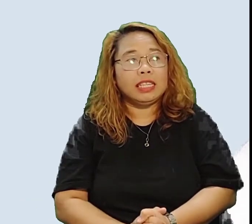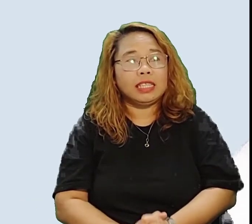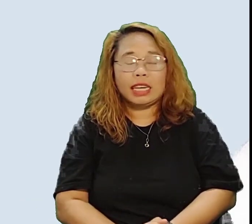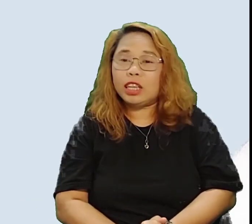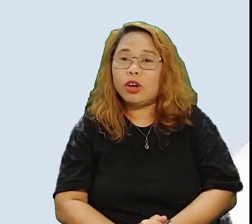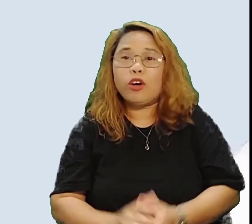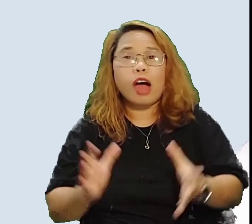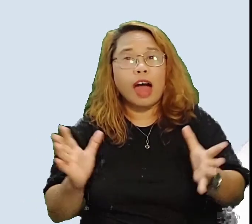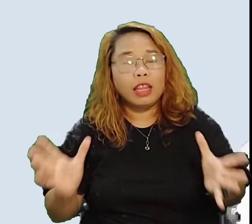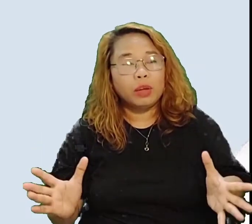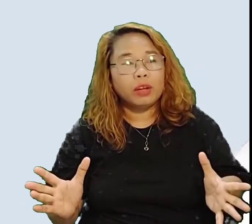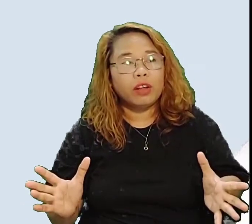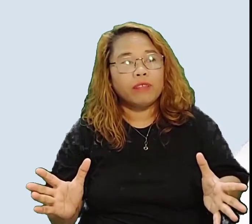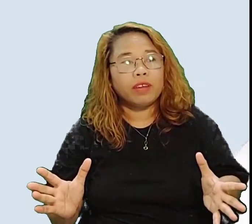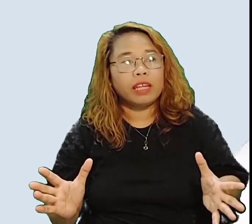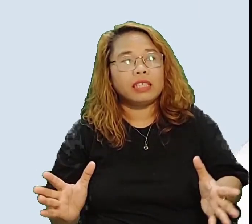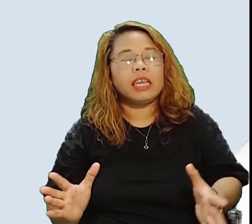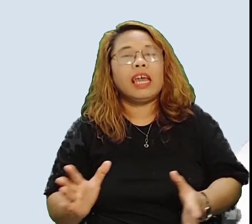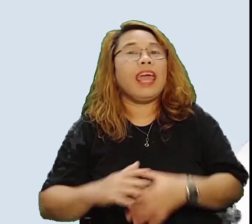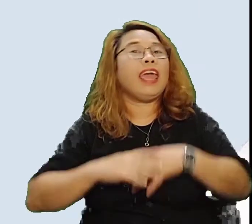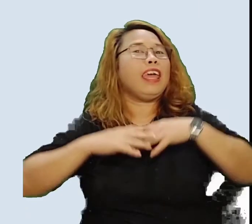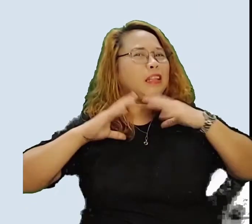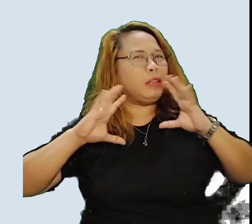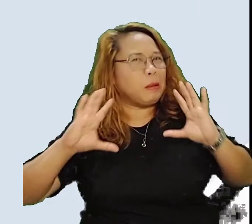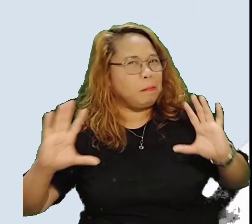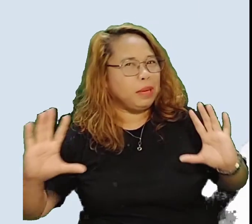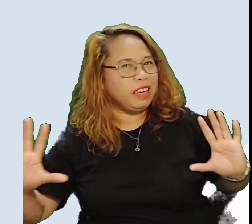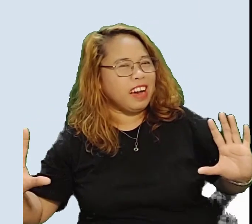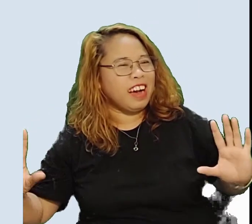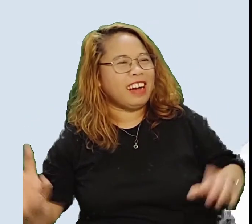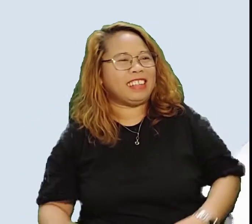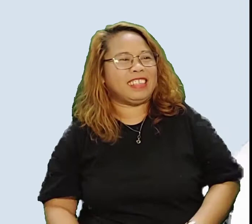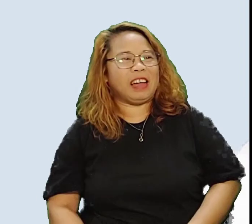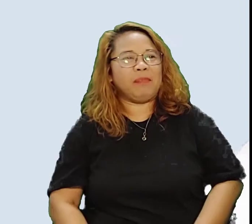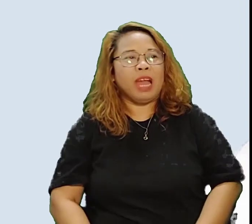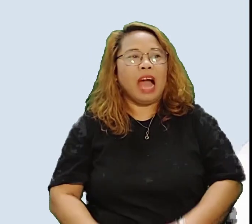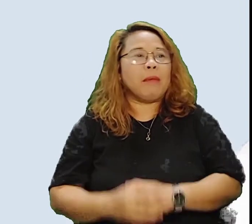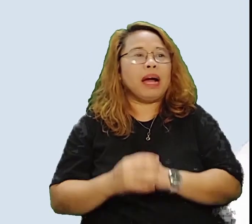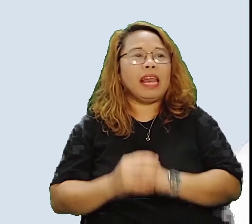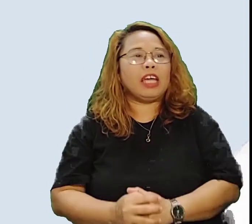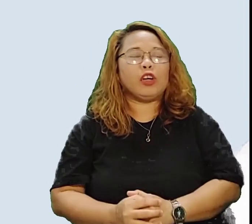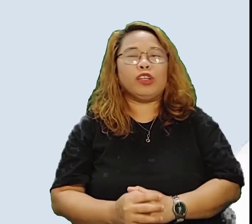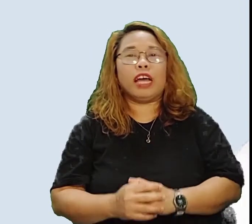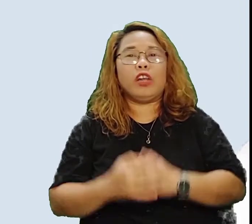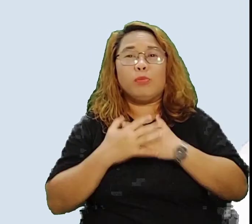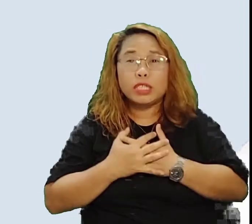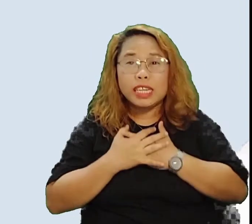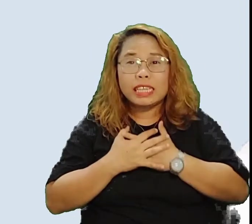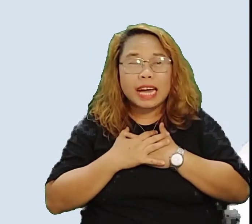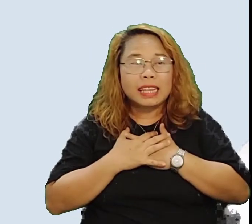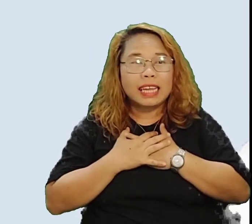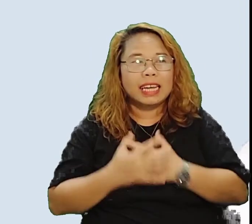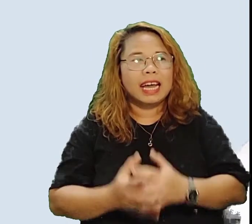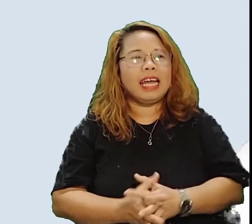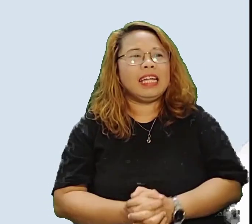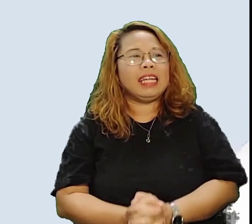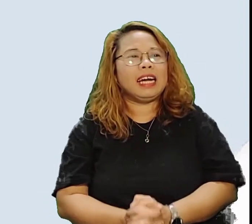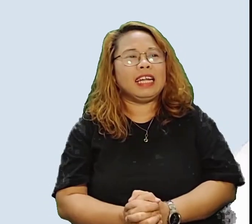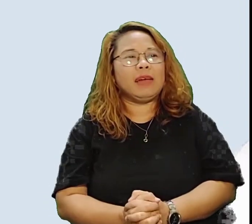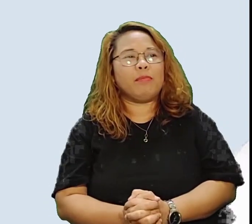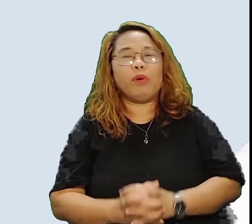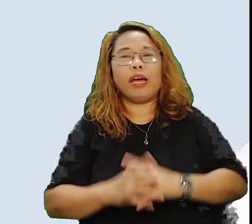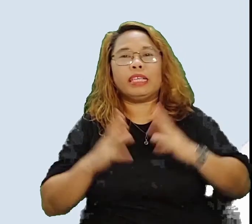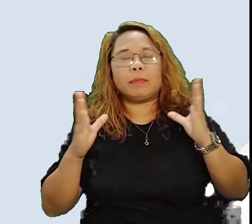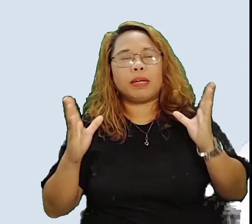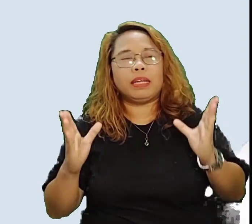churches, distrito, annual conference, and beyond. Ang mga laiko na lubos na nagtatalaga